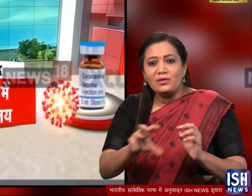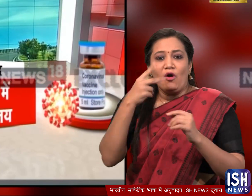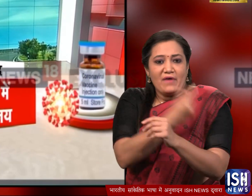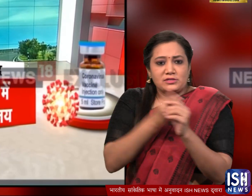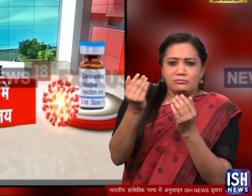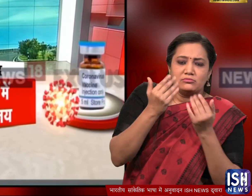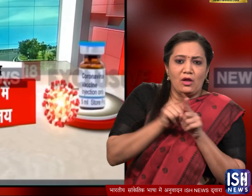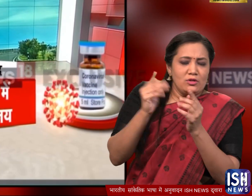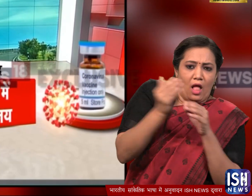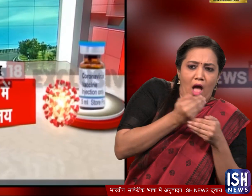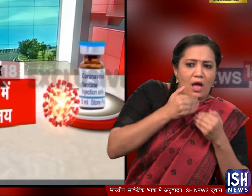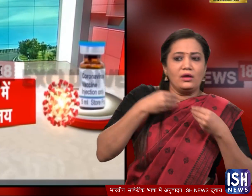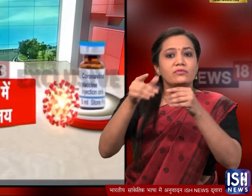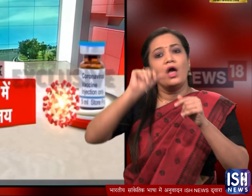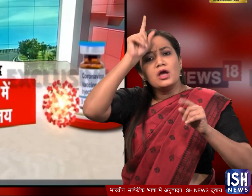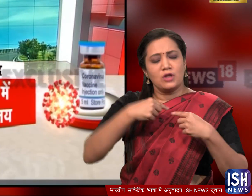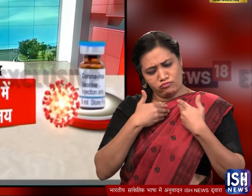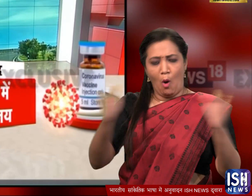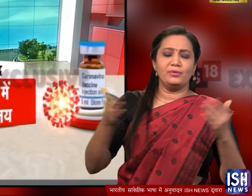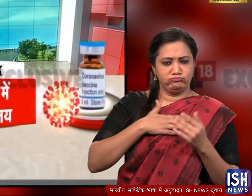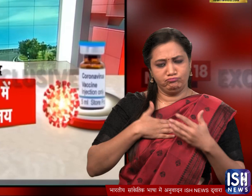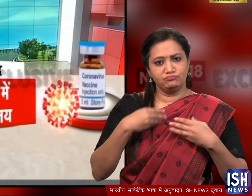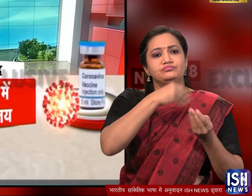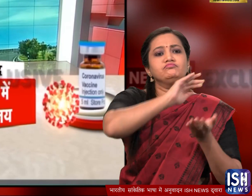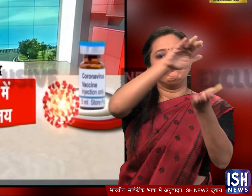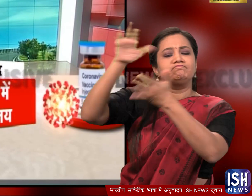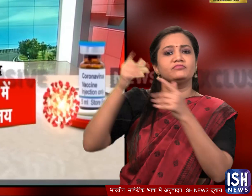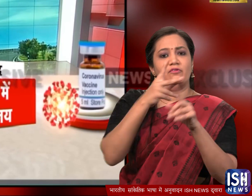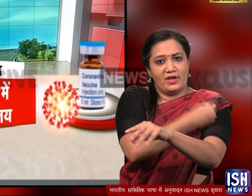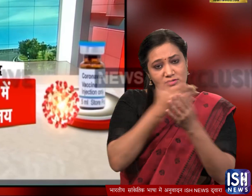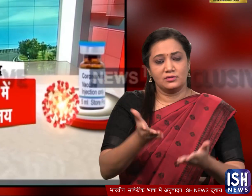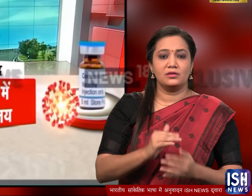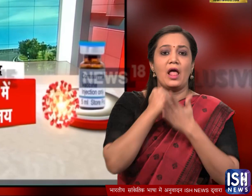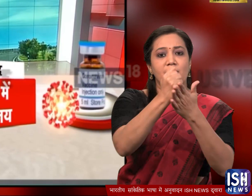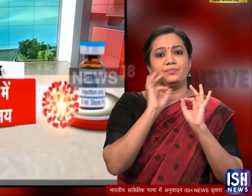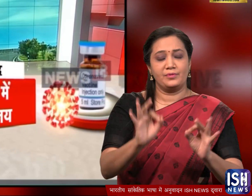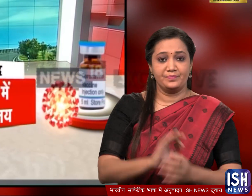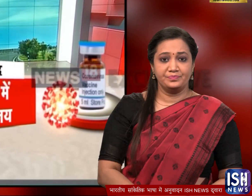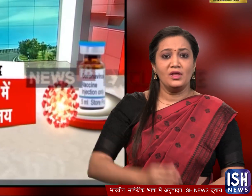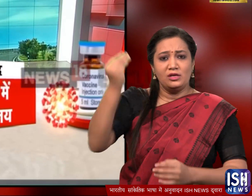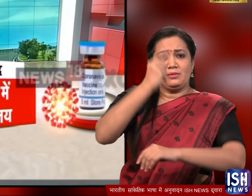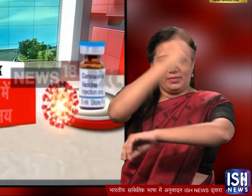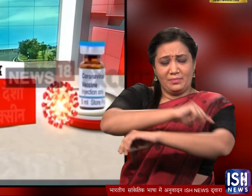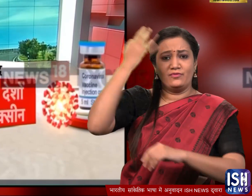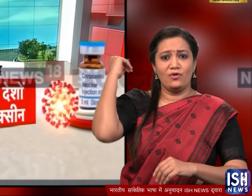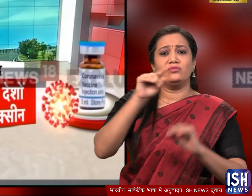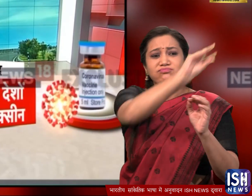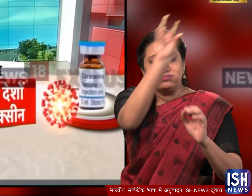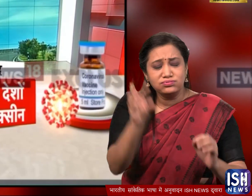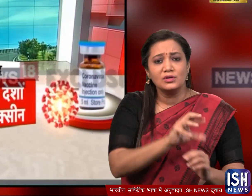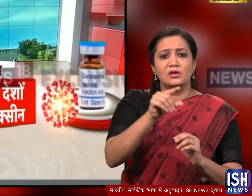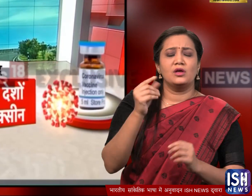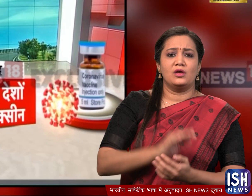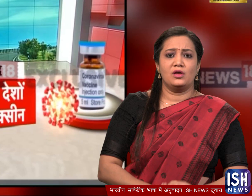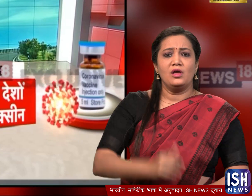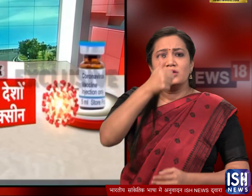देश अपने यहाँ बनी वैक्सीन को छुपाने में लगे हैं, उस समय भारत ने खुले दिल से कई देशों को वैक्सीन देकर मदद की। कुछ दिनों पहले सरकार ने कैरिबियाई